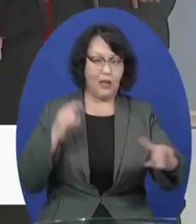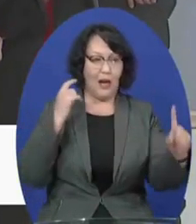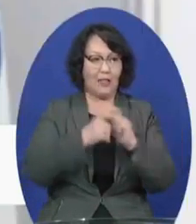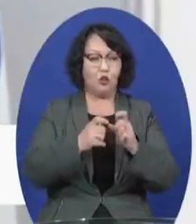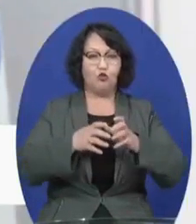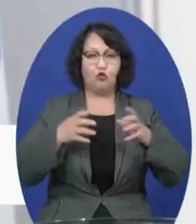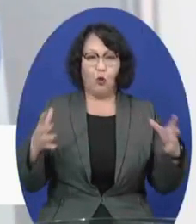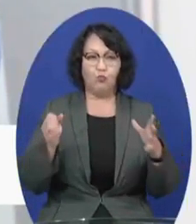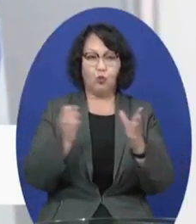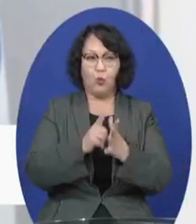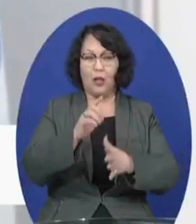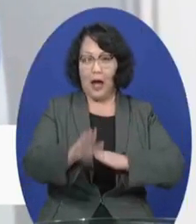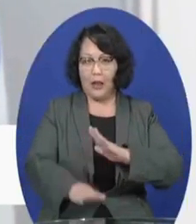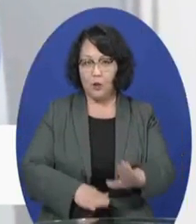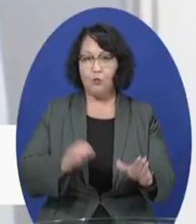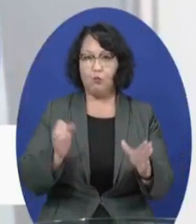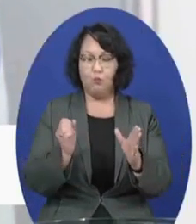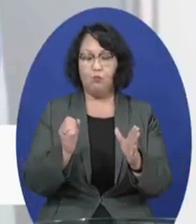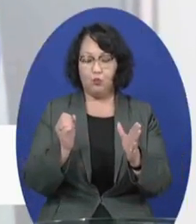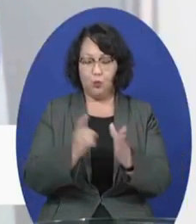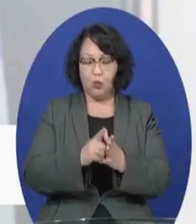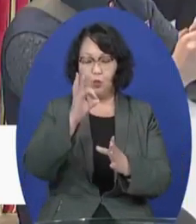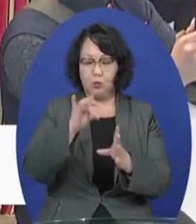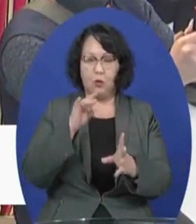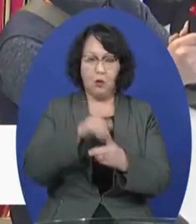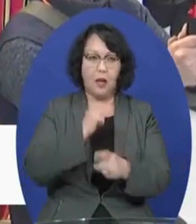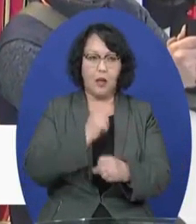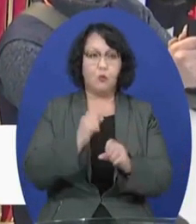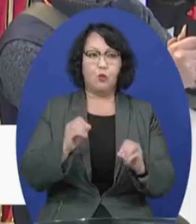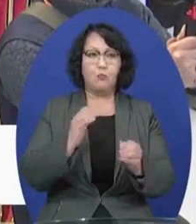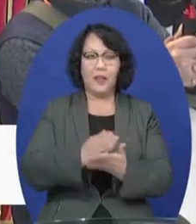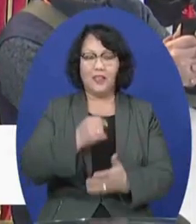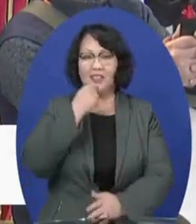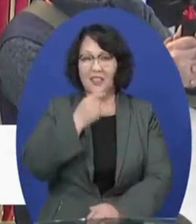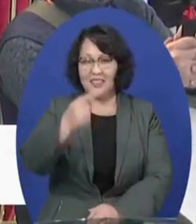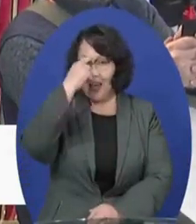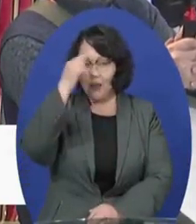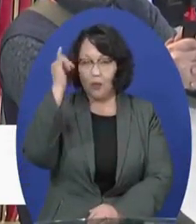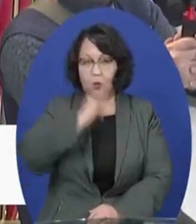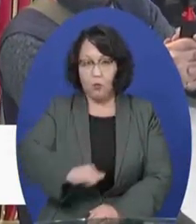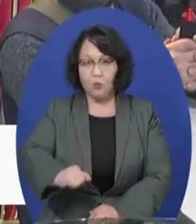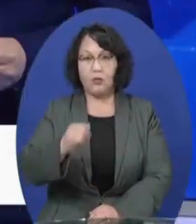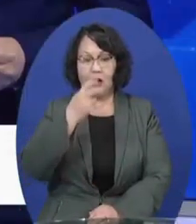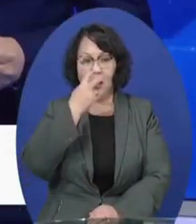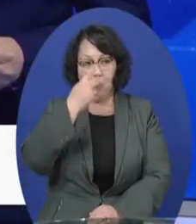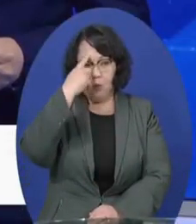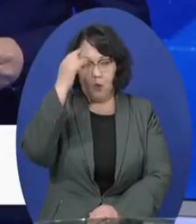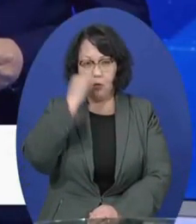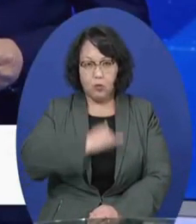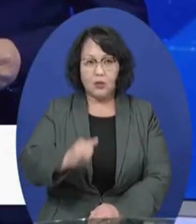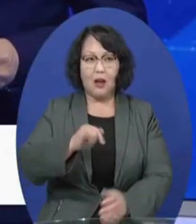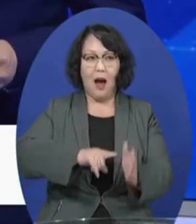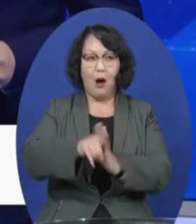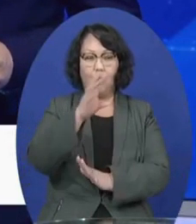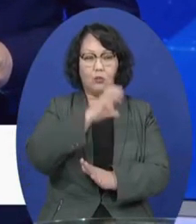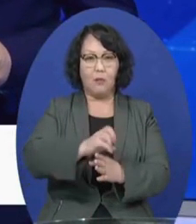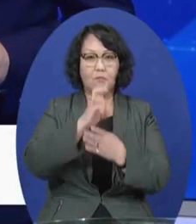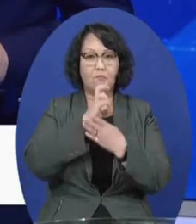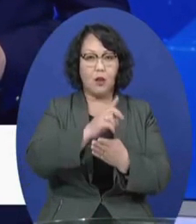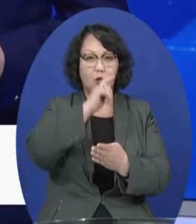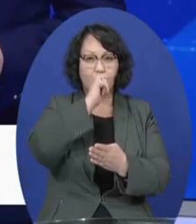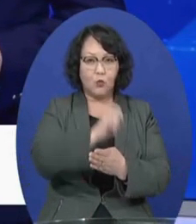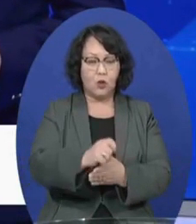боллоо гэсэн юм байр суурийг илэрхийлсэн. Ингээд бүгд найрамдах энтэг улсын тухайд бол одоо манай улсад анх удаагаа одоо вакциныг буцалтгүй тусламж